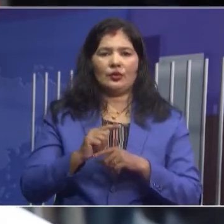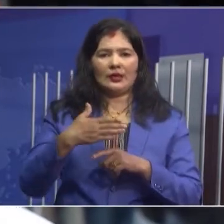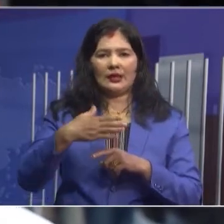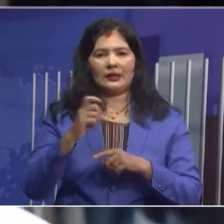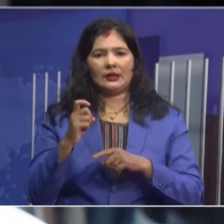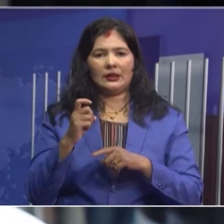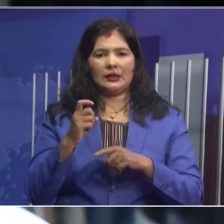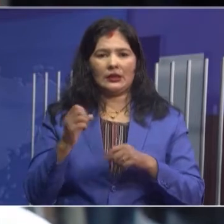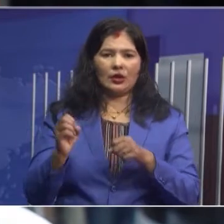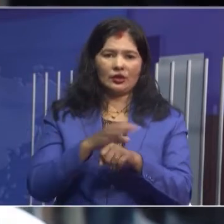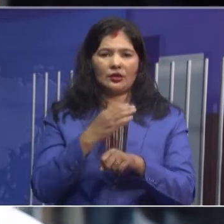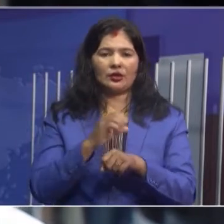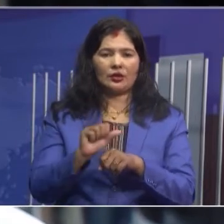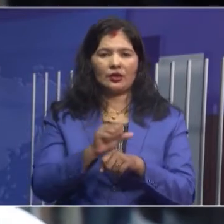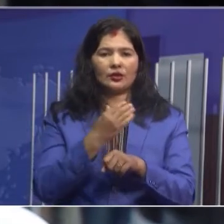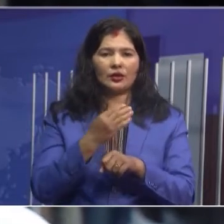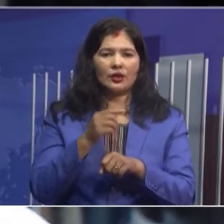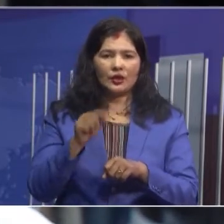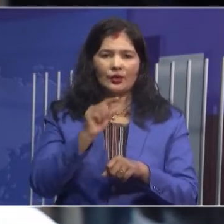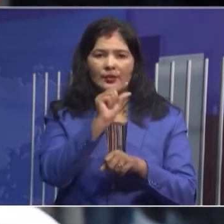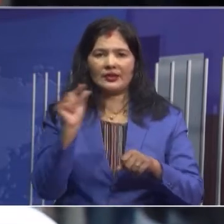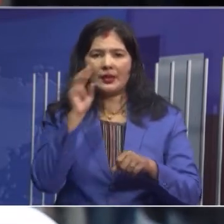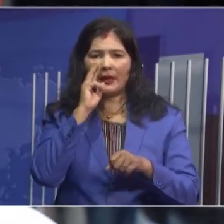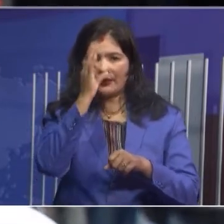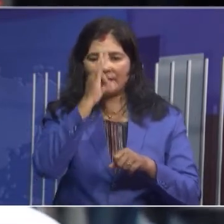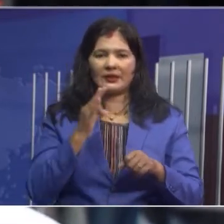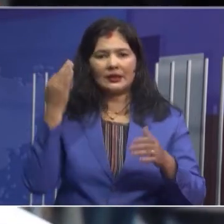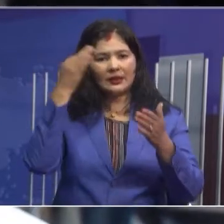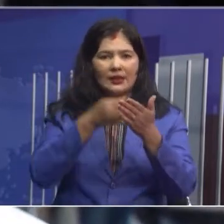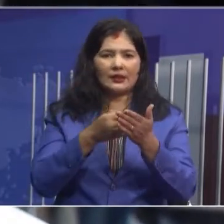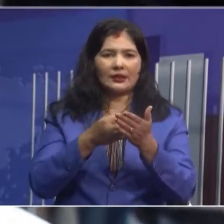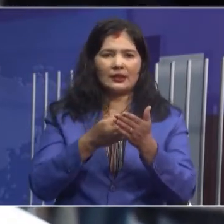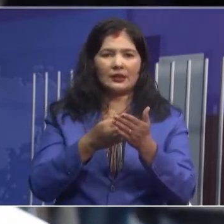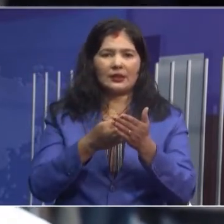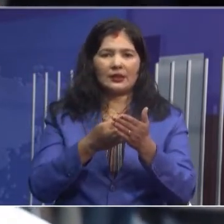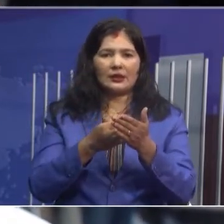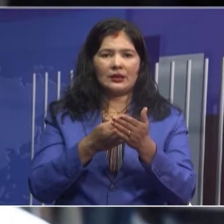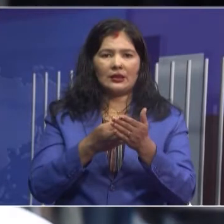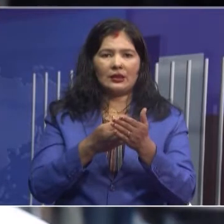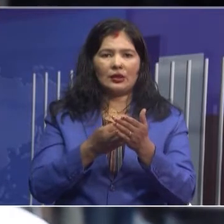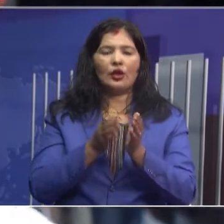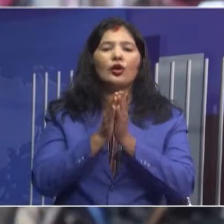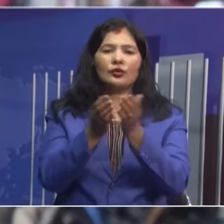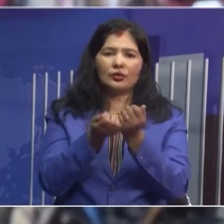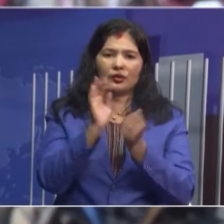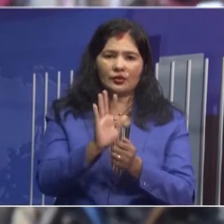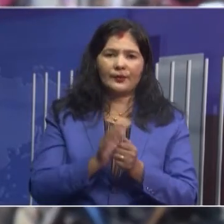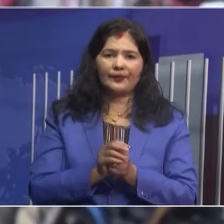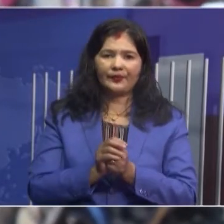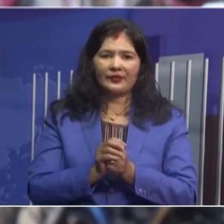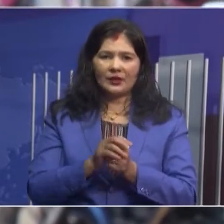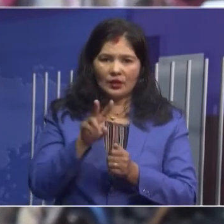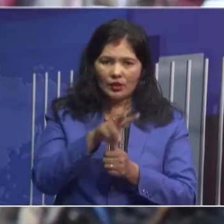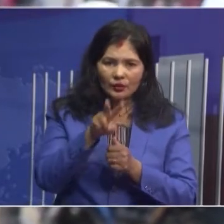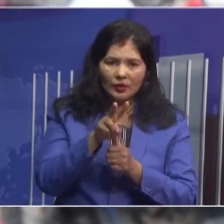चाहिँ असर पर्ने भएको हुनाले चाहिँ मैले यो विषयमा चाहिँ विशेष ध्यान दिन चाहिँ मैले चाहिँ अब अनुरोध गर्छु। यो